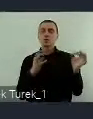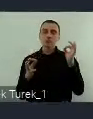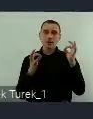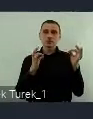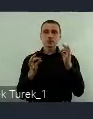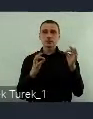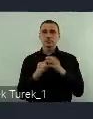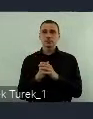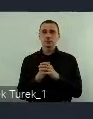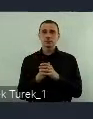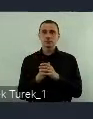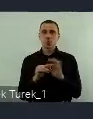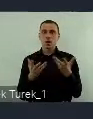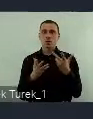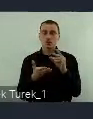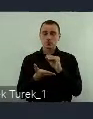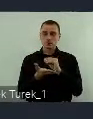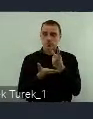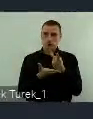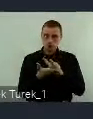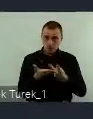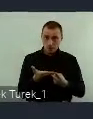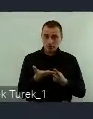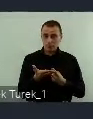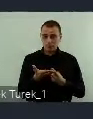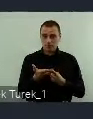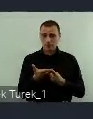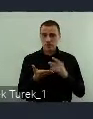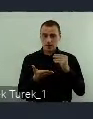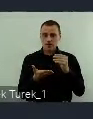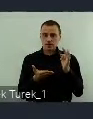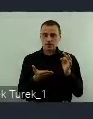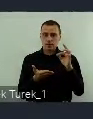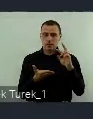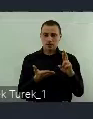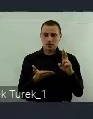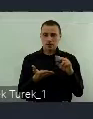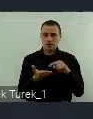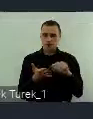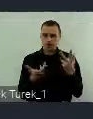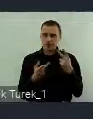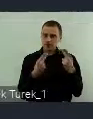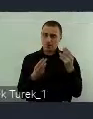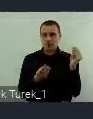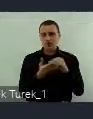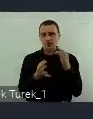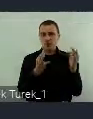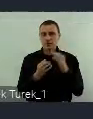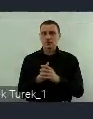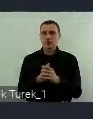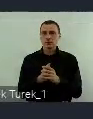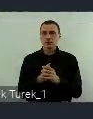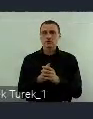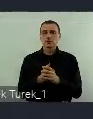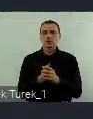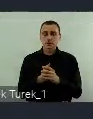zwanym tekście łatwym do czytania te skrót PZPR od Izy treat Jest to odpowiednio zredagowany każdy tekst Można